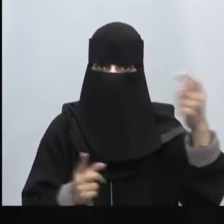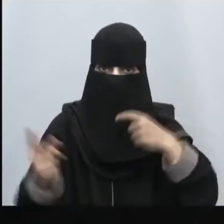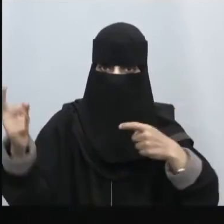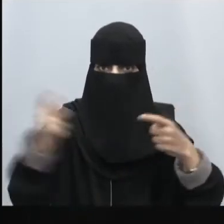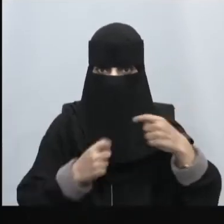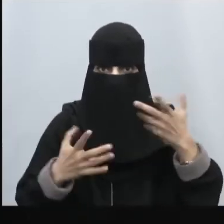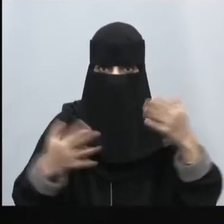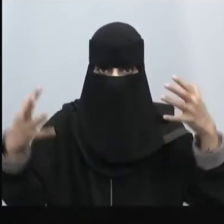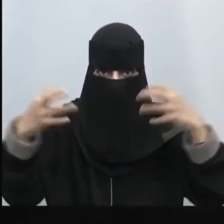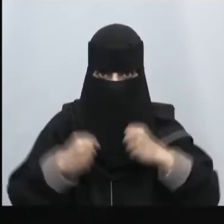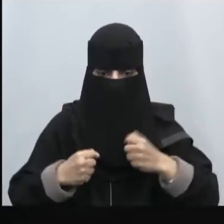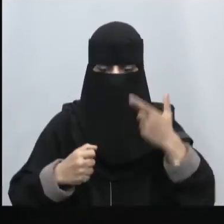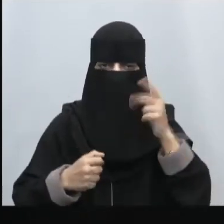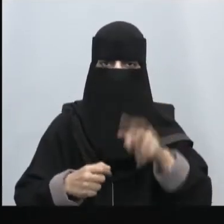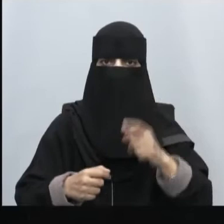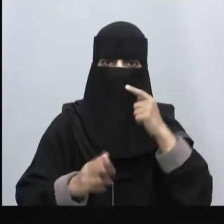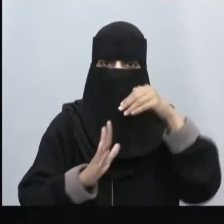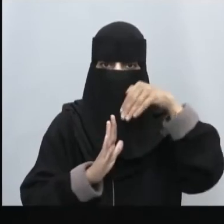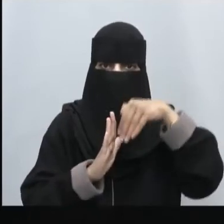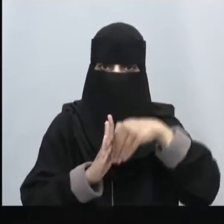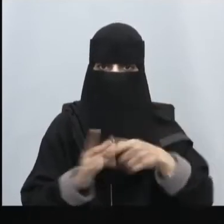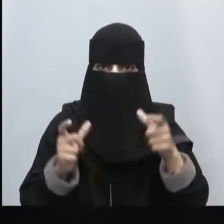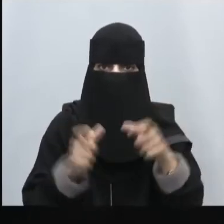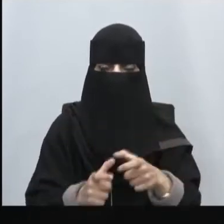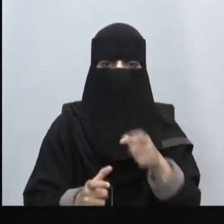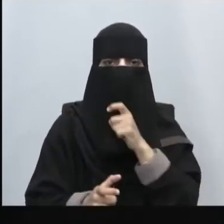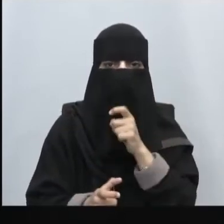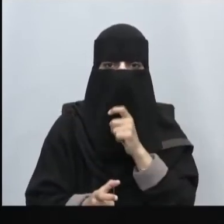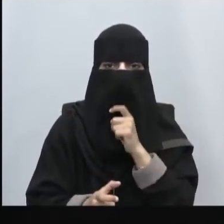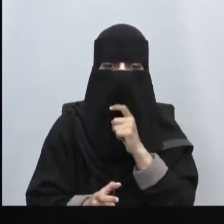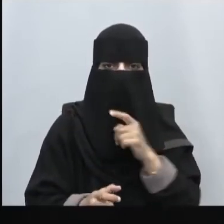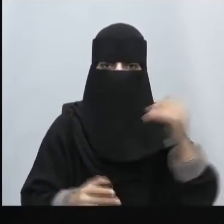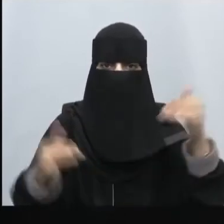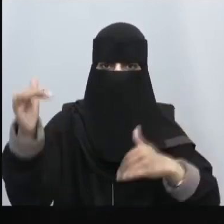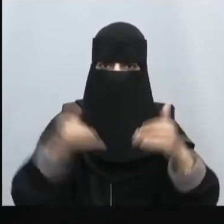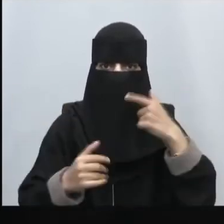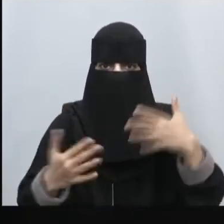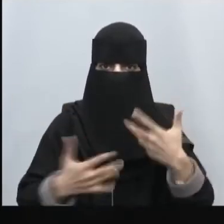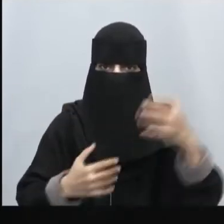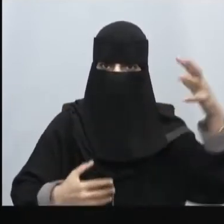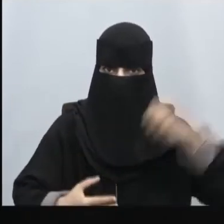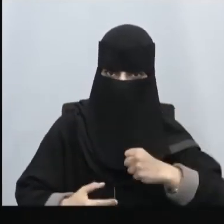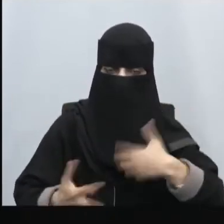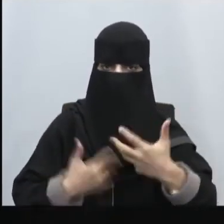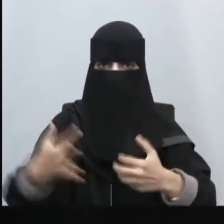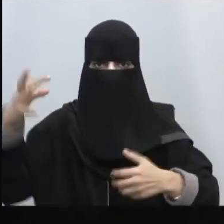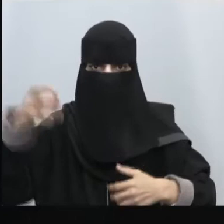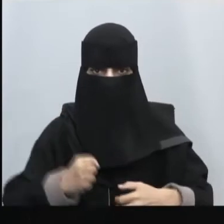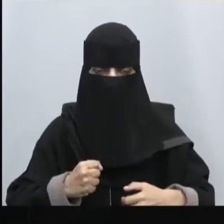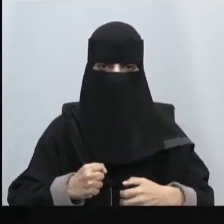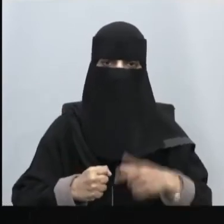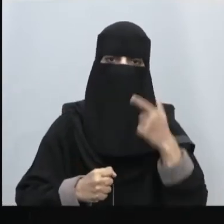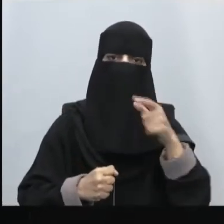اثناء ضعف الدوله العباسيه ظهرت الاعتداءات من اعداء هذه الدوله سواء كانوا الصليبيين